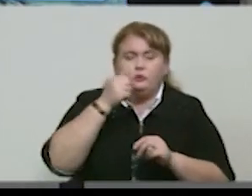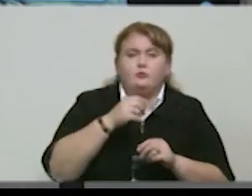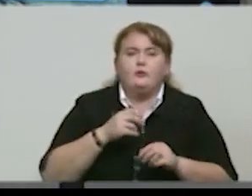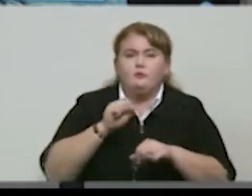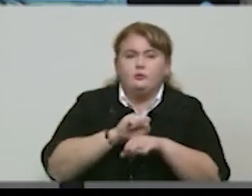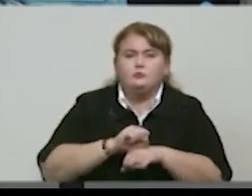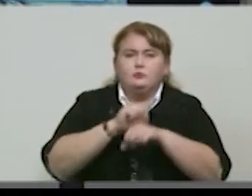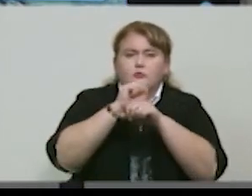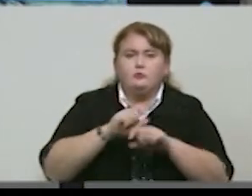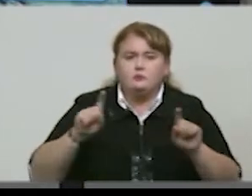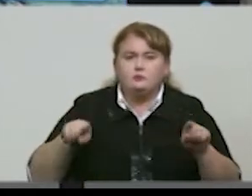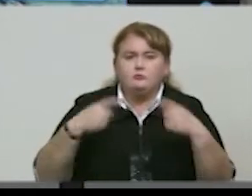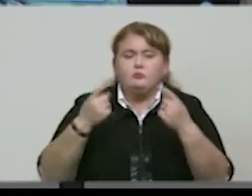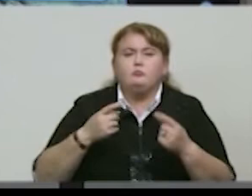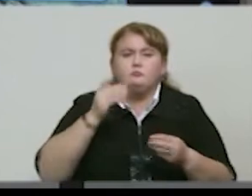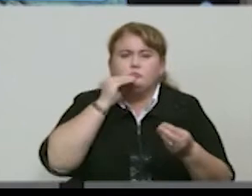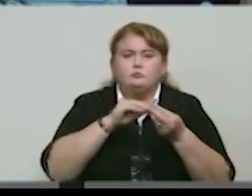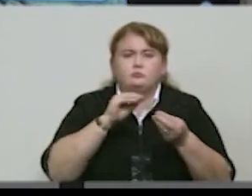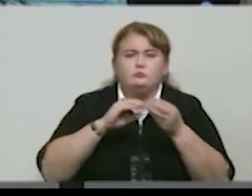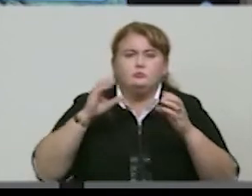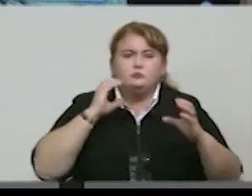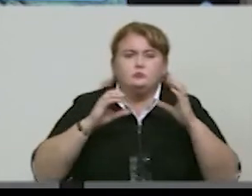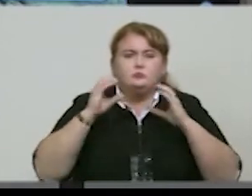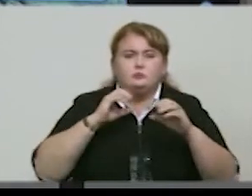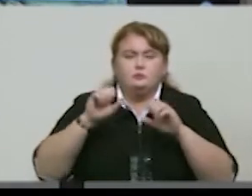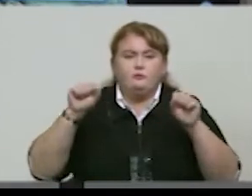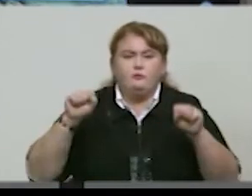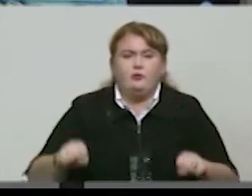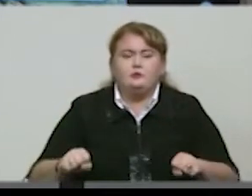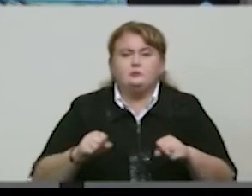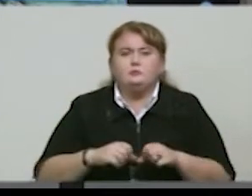восстание, восстановление прежних институтов власти.